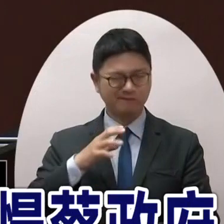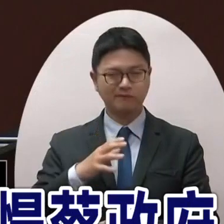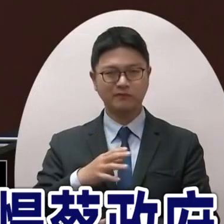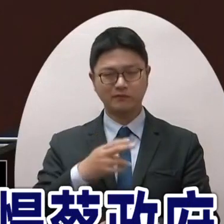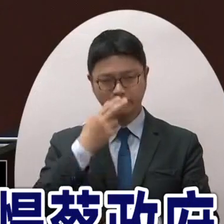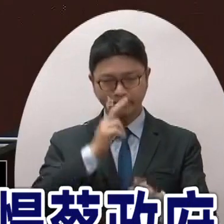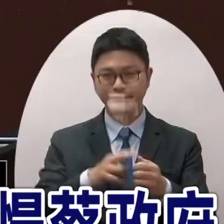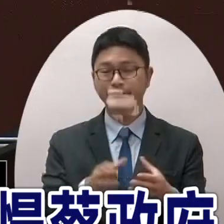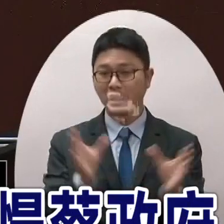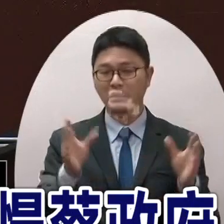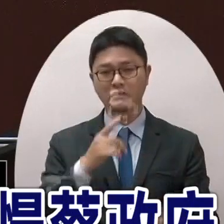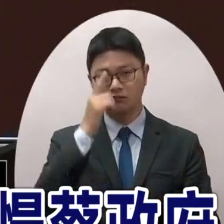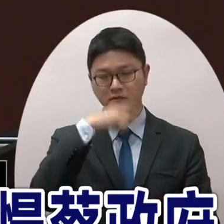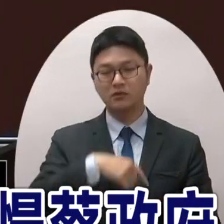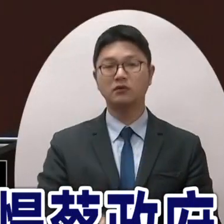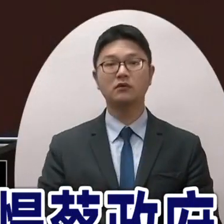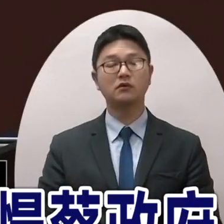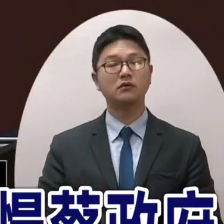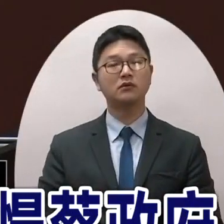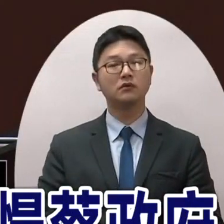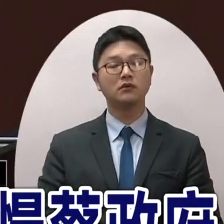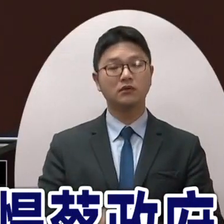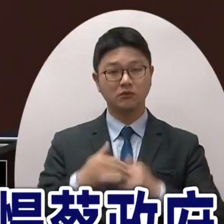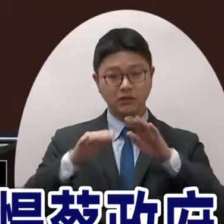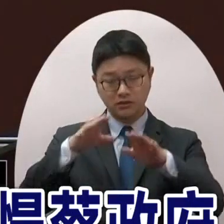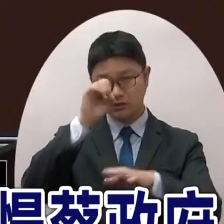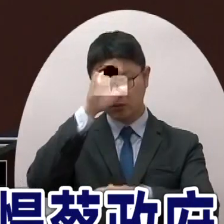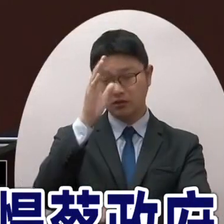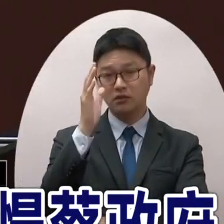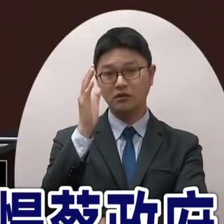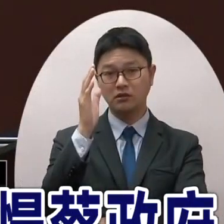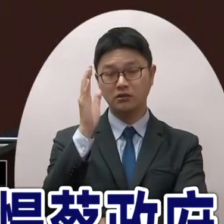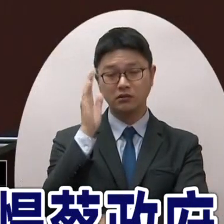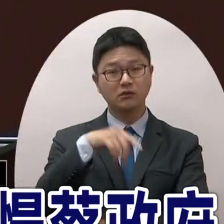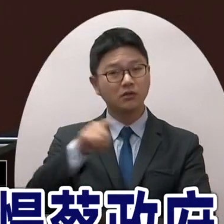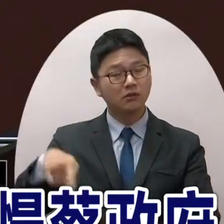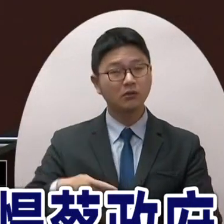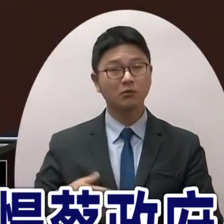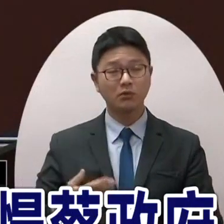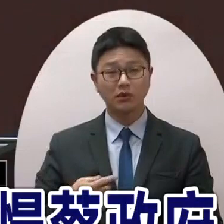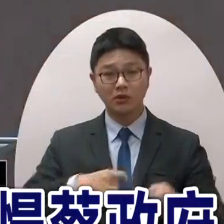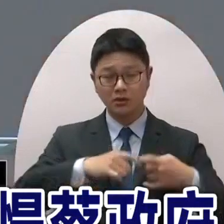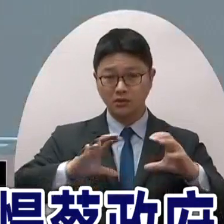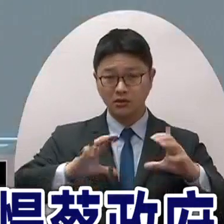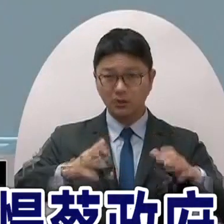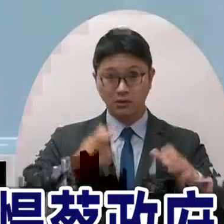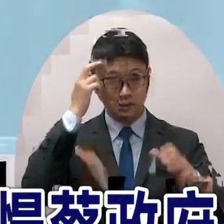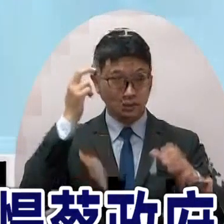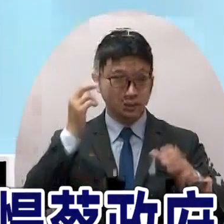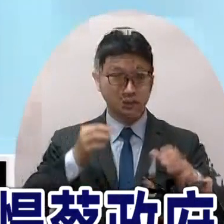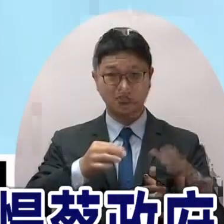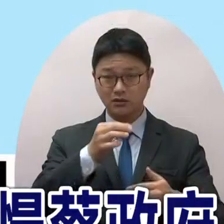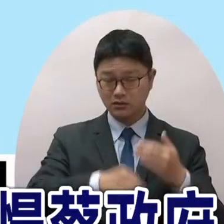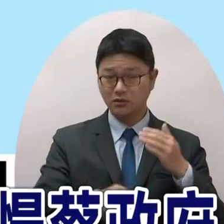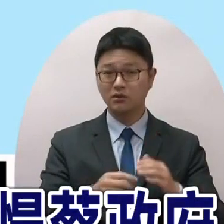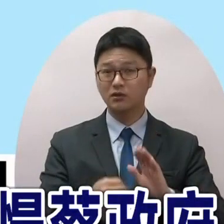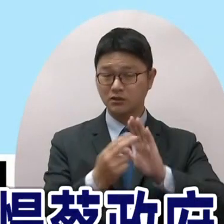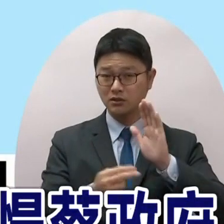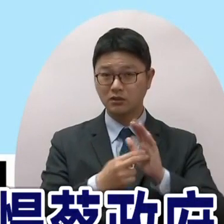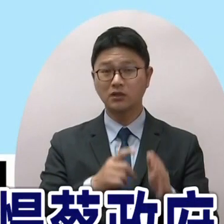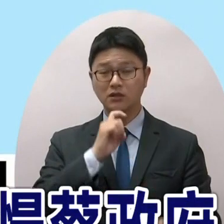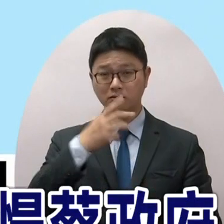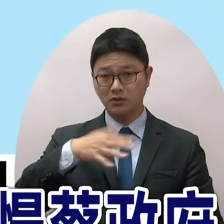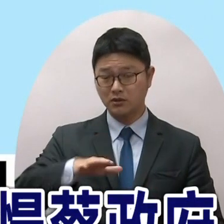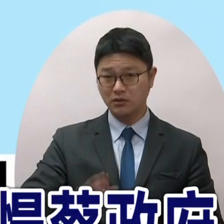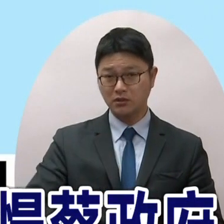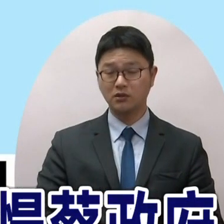民进党政府的官员难道不知道联合国宪章里面说到18岁以下的就是未成年人